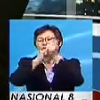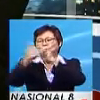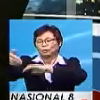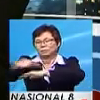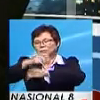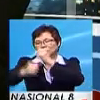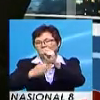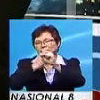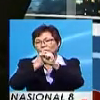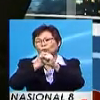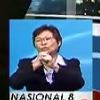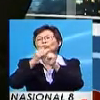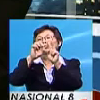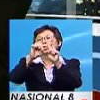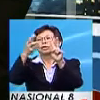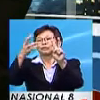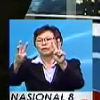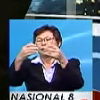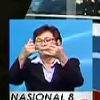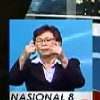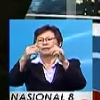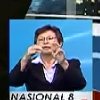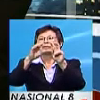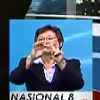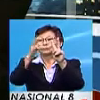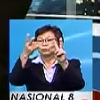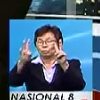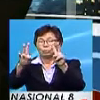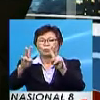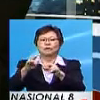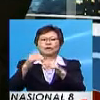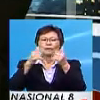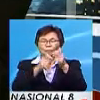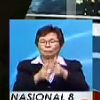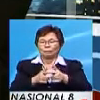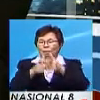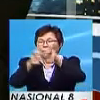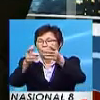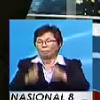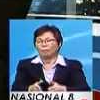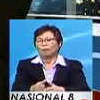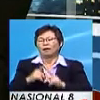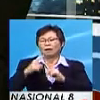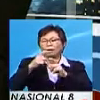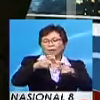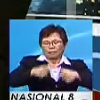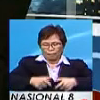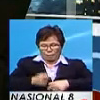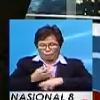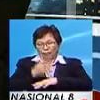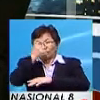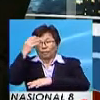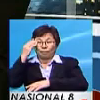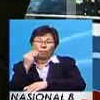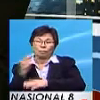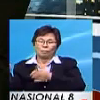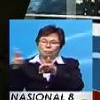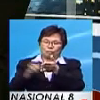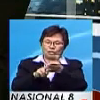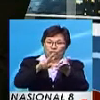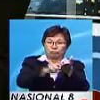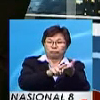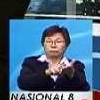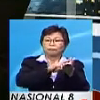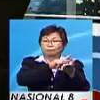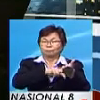depan pelari yang dikenali dengan nama Idan Shah itu yakin mampu menghadirkan pingat buah negara berdasarkan pengalaman dan catatan rekod yang